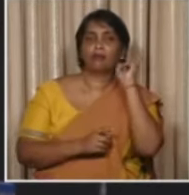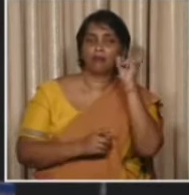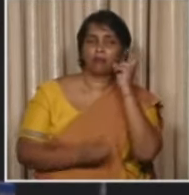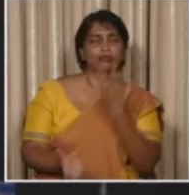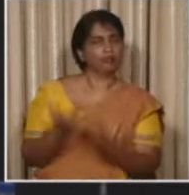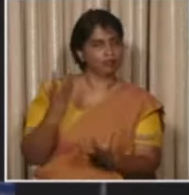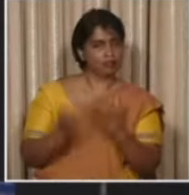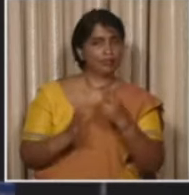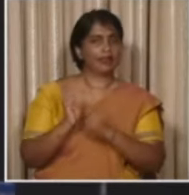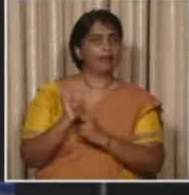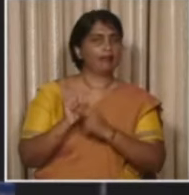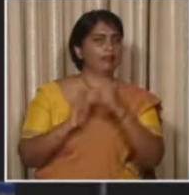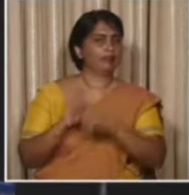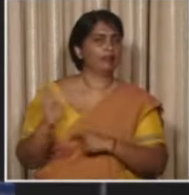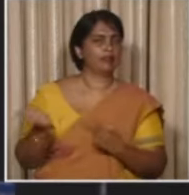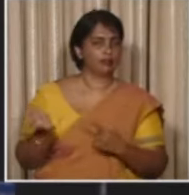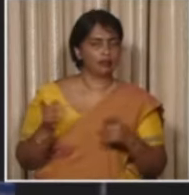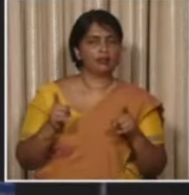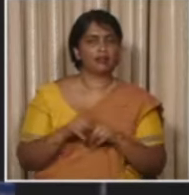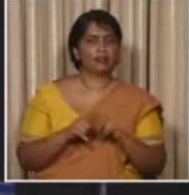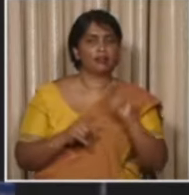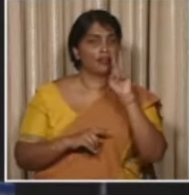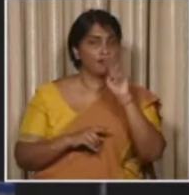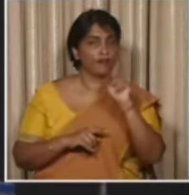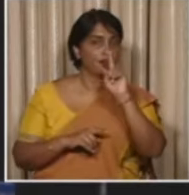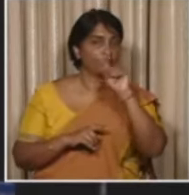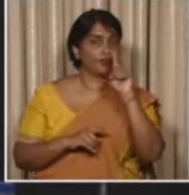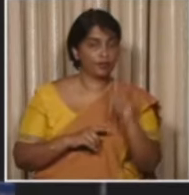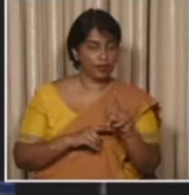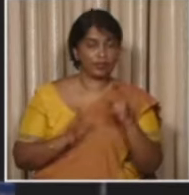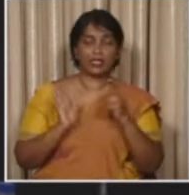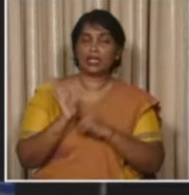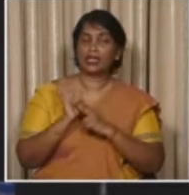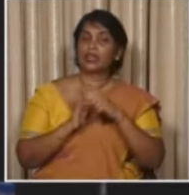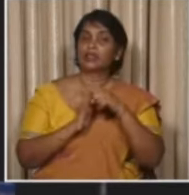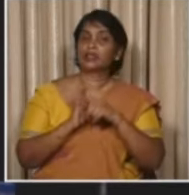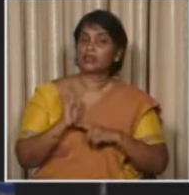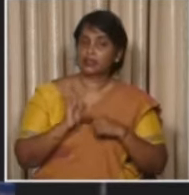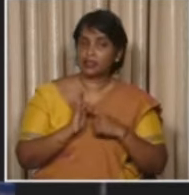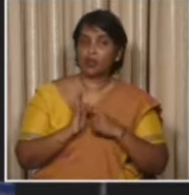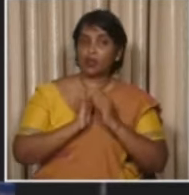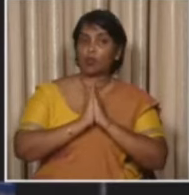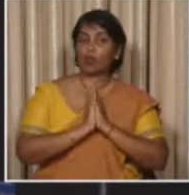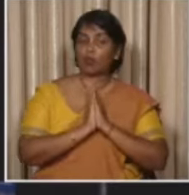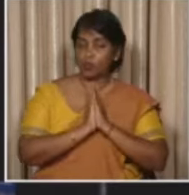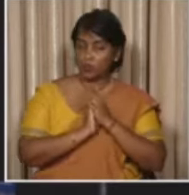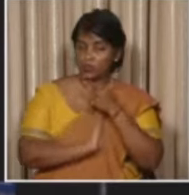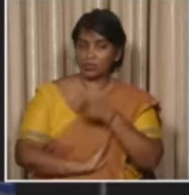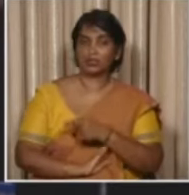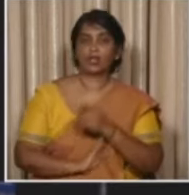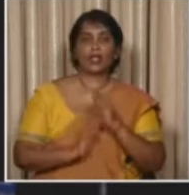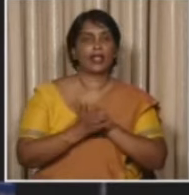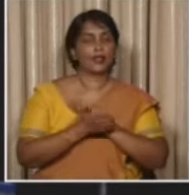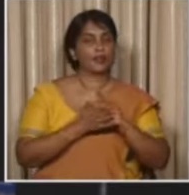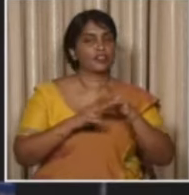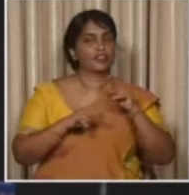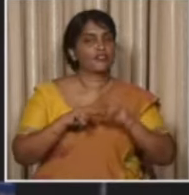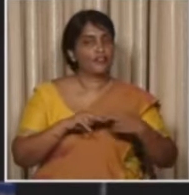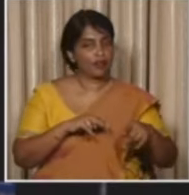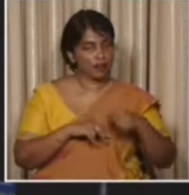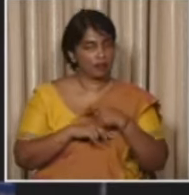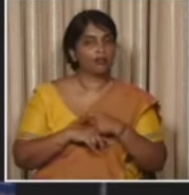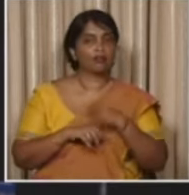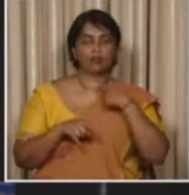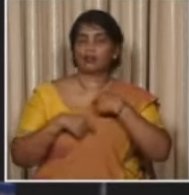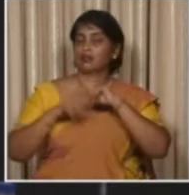නිලන්ත ජයවර්ධන. ඒ වගේම 20යි 21යි තමයි නිලන්ත ජයවර්ධන පූජිත ජයසුන්දරටයි හේමසිරි ප්‍රනාන්දුටයි මේවා